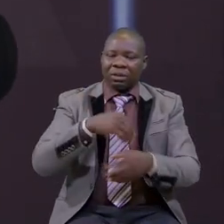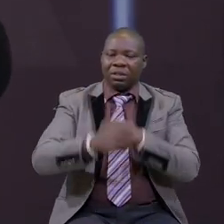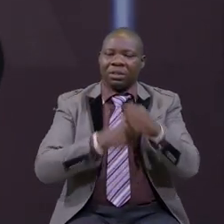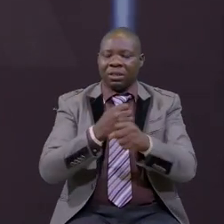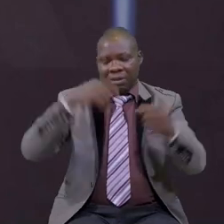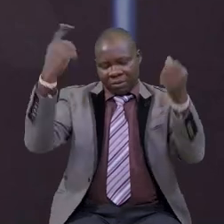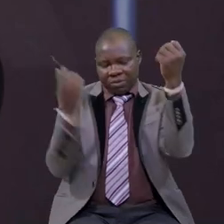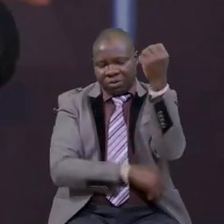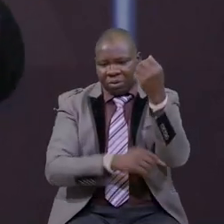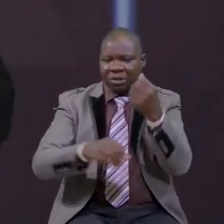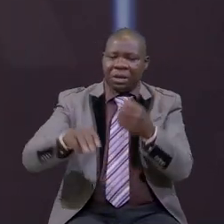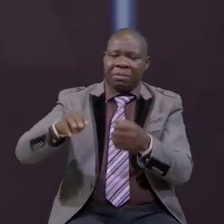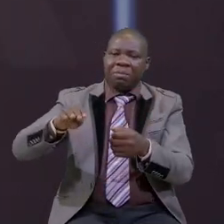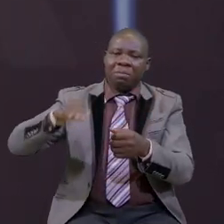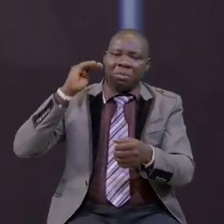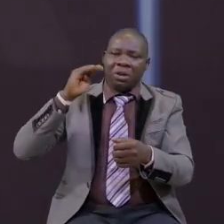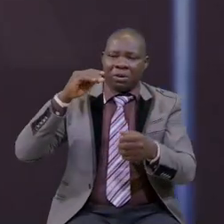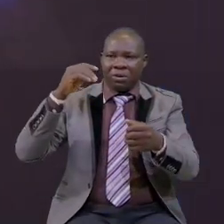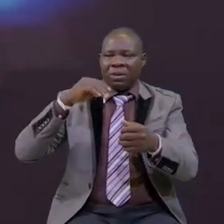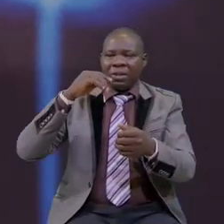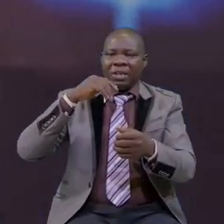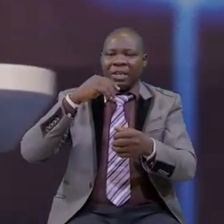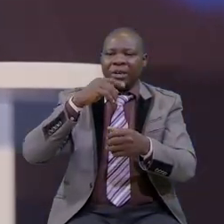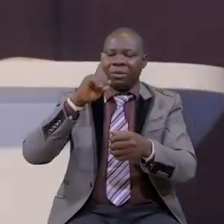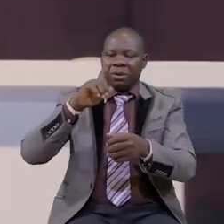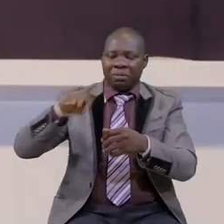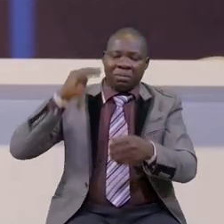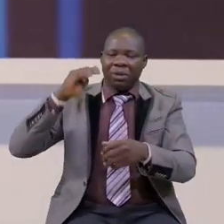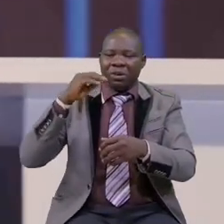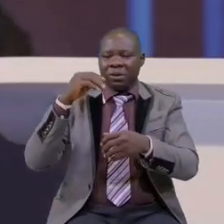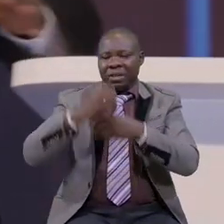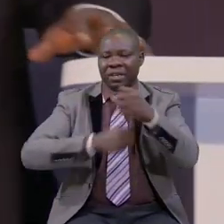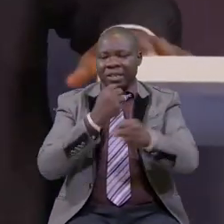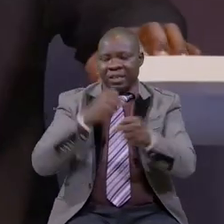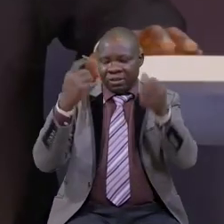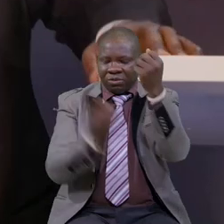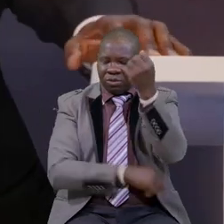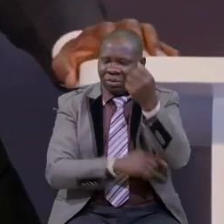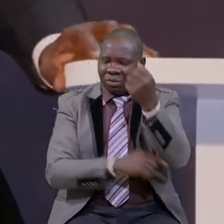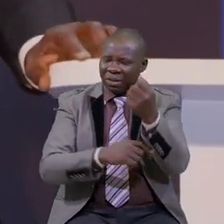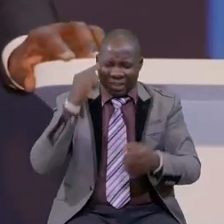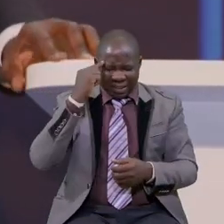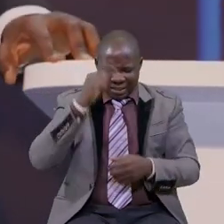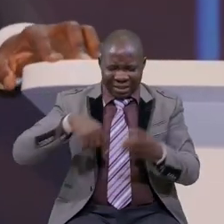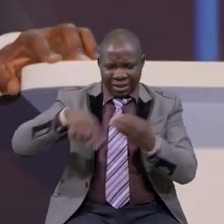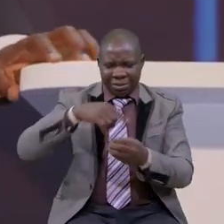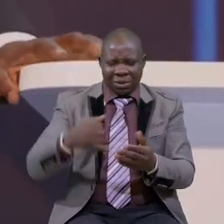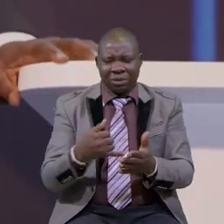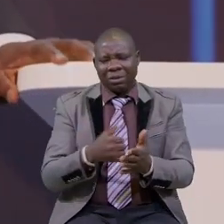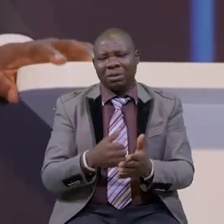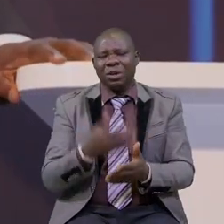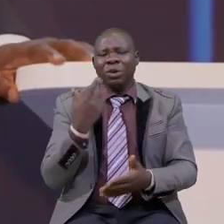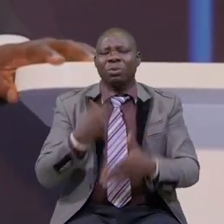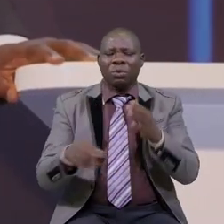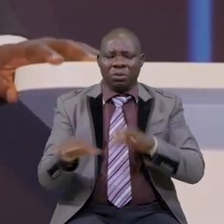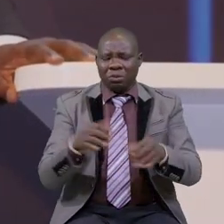tourment. Comparons, pensons un peu à cela. Qu'est-ce que tu as sur la terre? Qu'est-ce que tu as dans ce monde? Combien